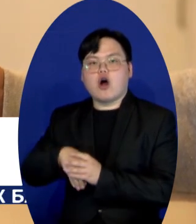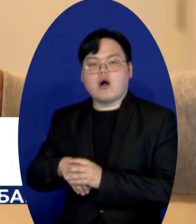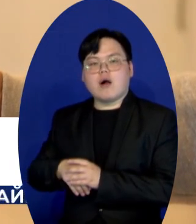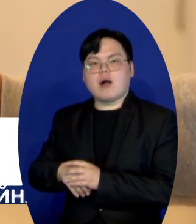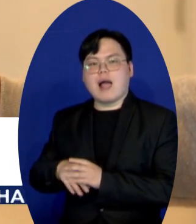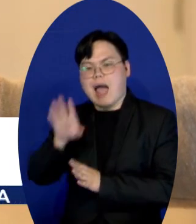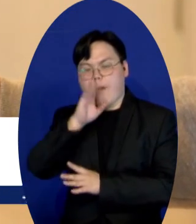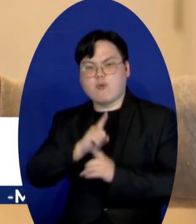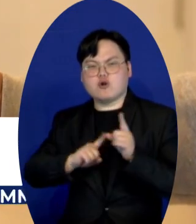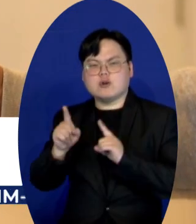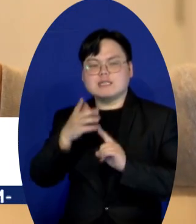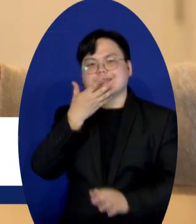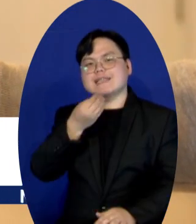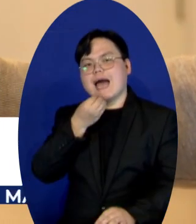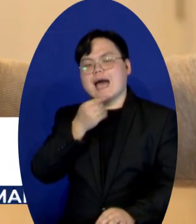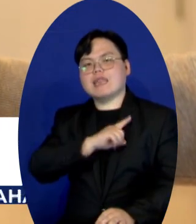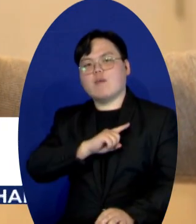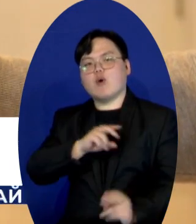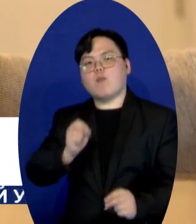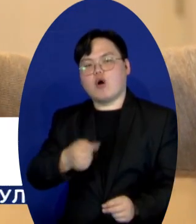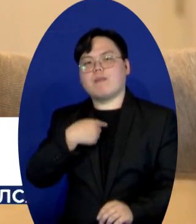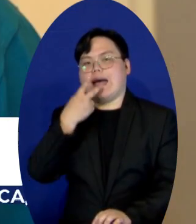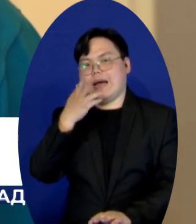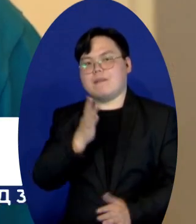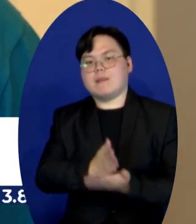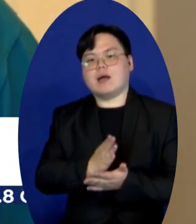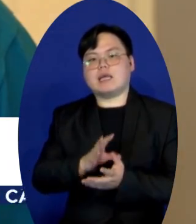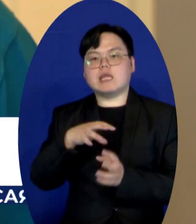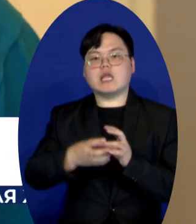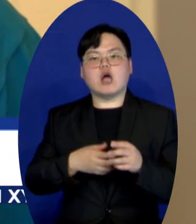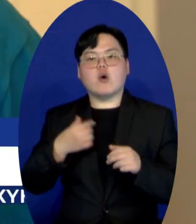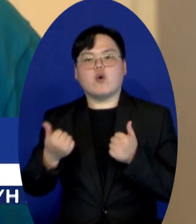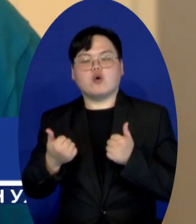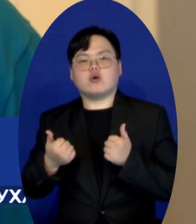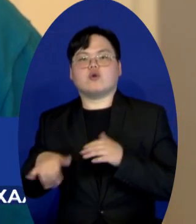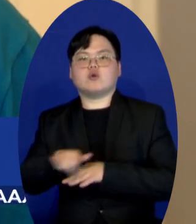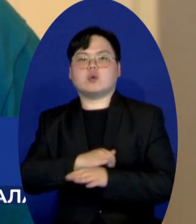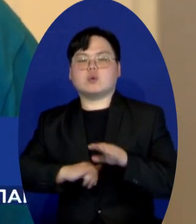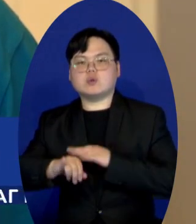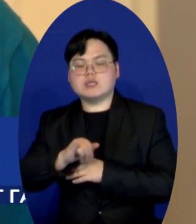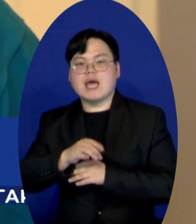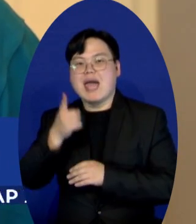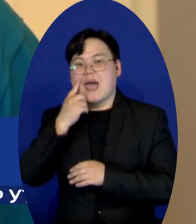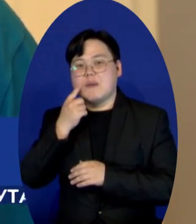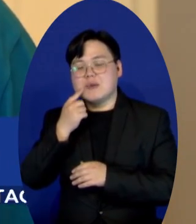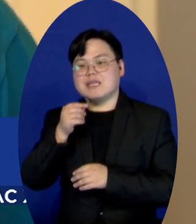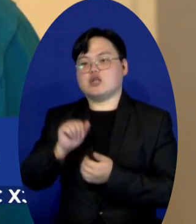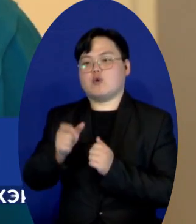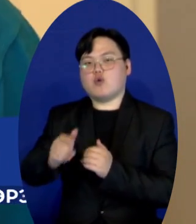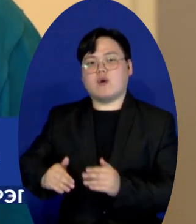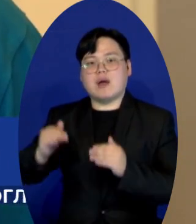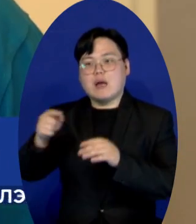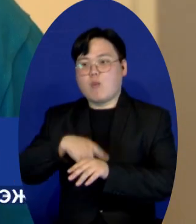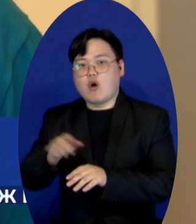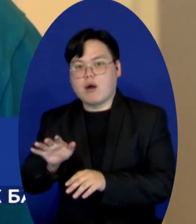маш ширүүн өрсөлдөөнтэй сайхан тэмцээн боллоо гэж миний хувьд үзэж байгаа. Дэлхийн бусад орн эмэгтэй тамирчдаа хөгжүүлж амжаагүй байхад анх удаа